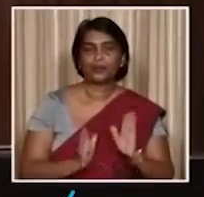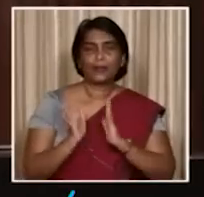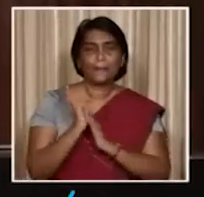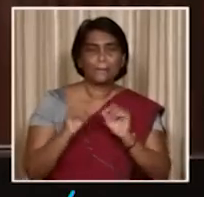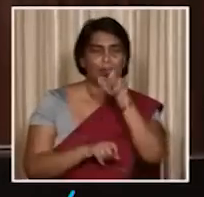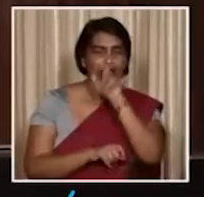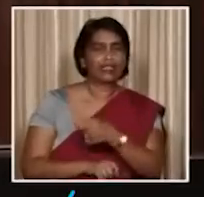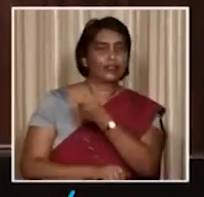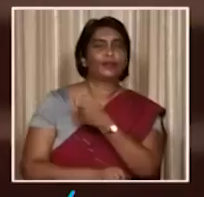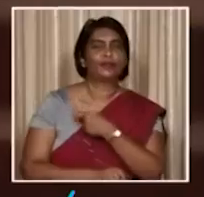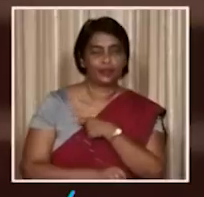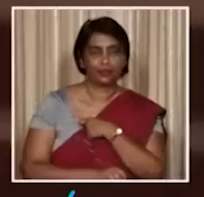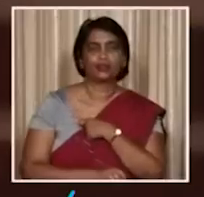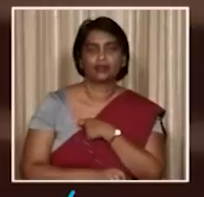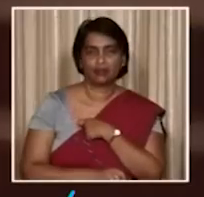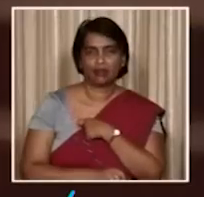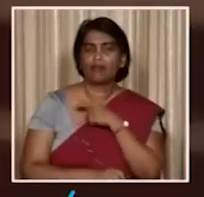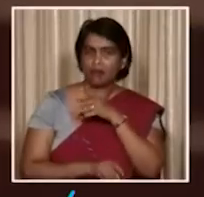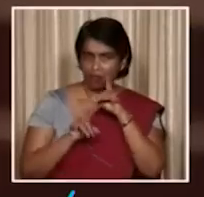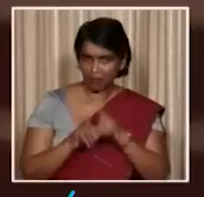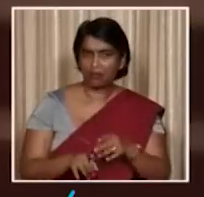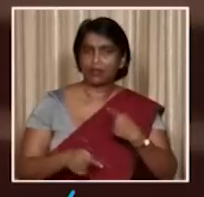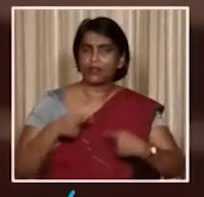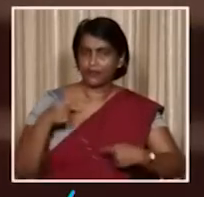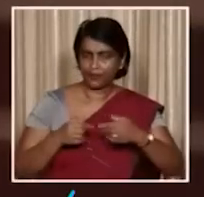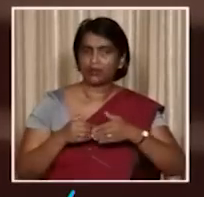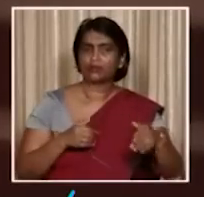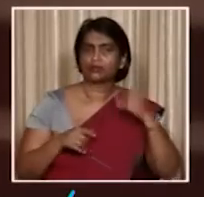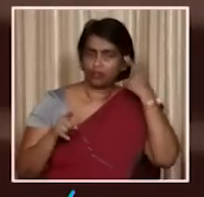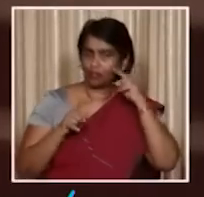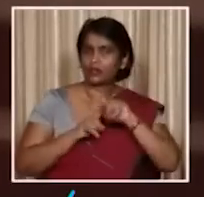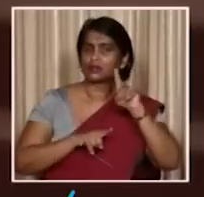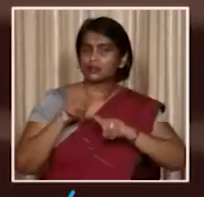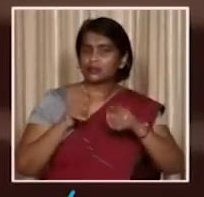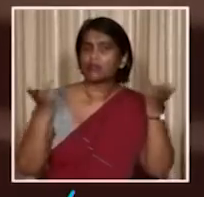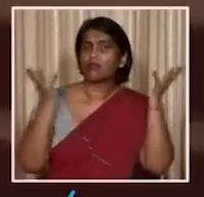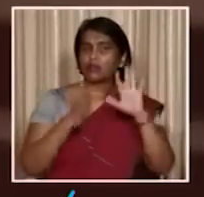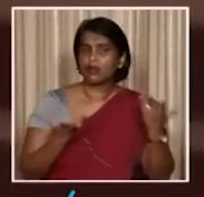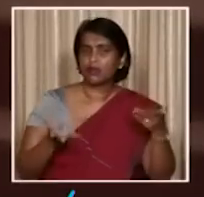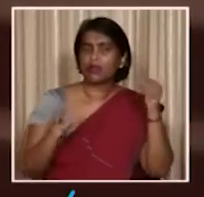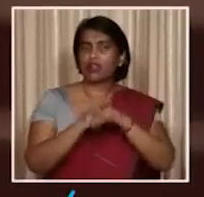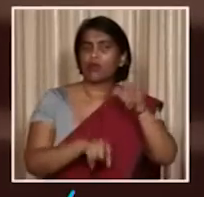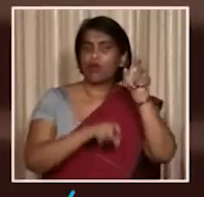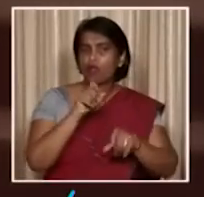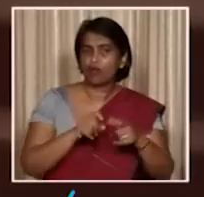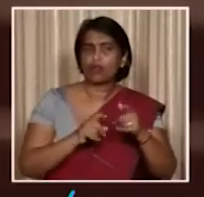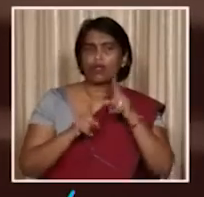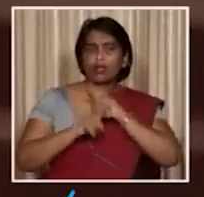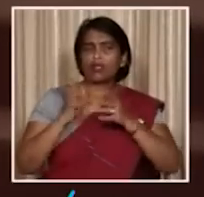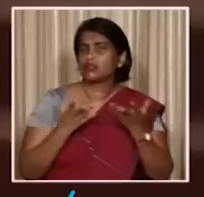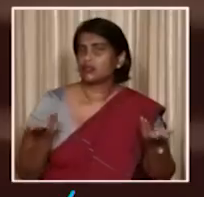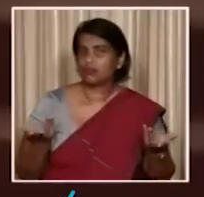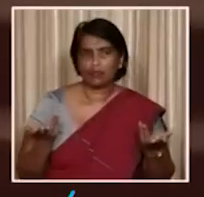මාධ්‍යවේදියේ කරපු කාරණාවක් පිළිබඳව එහෙමනම් ඔබතුමාලට පුළුවන් ද විවාදයද යනකොට මේ සාකච්ඡාව කොහෙද තිබ්බේ කවුද සම්බන්ධ වුණේ මොනවද කතා